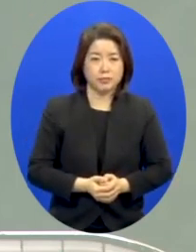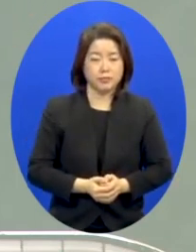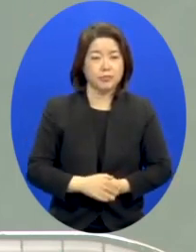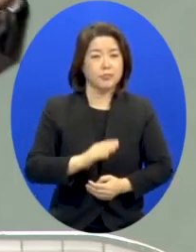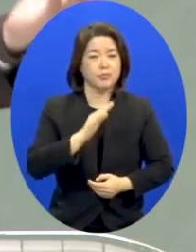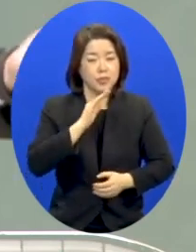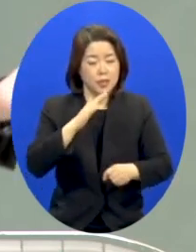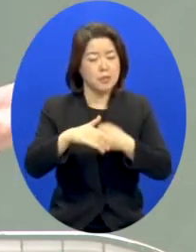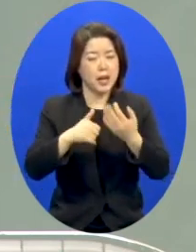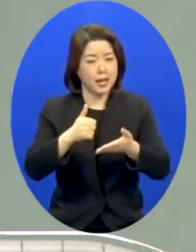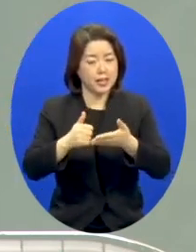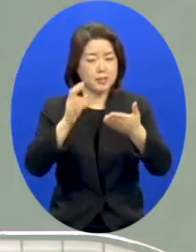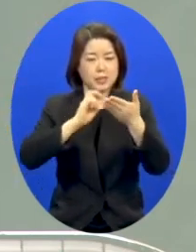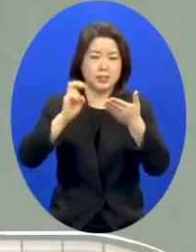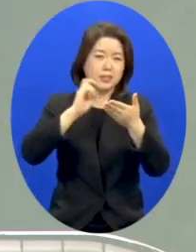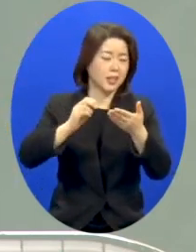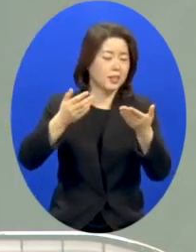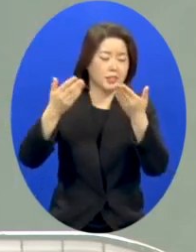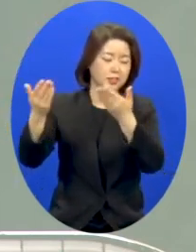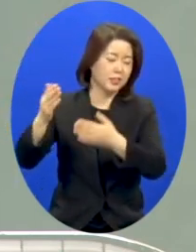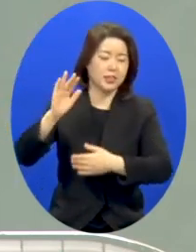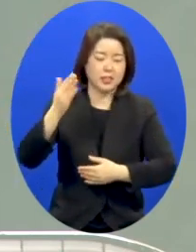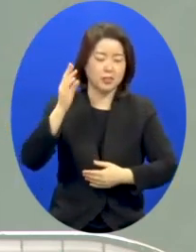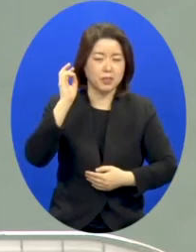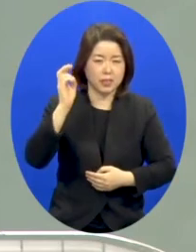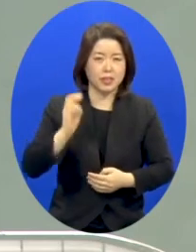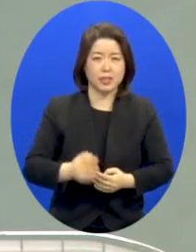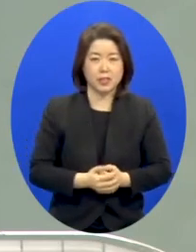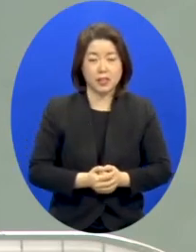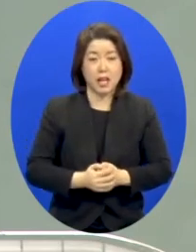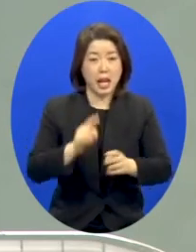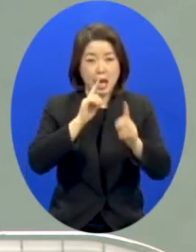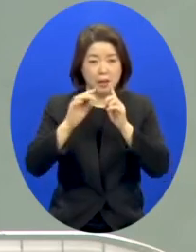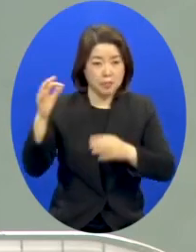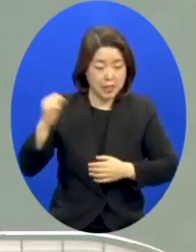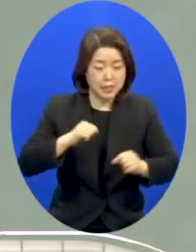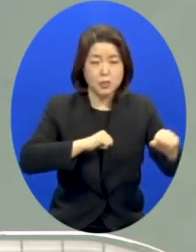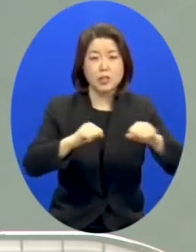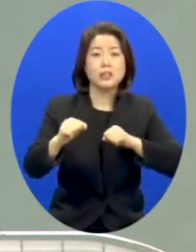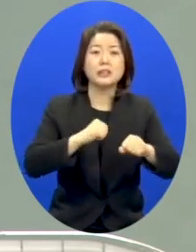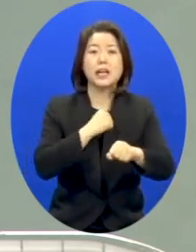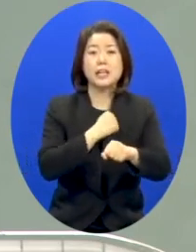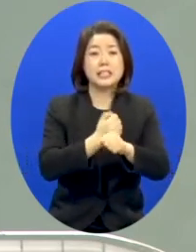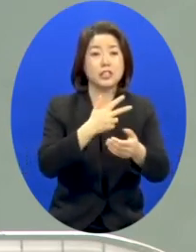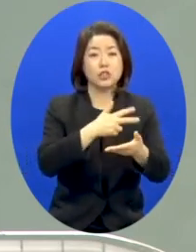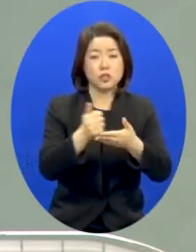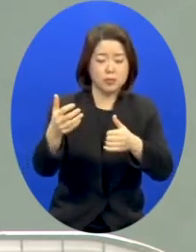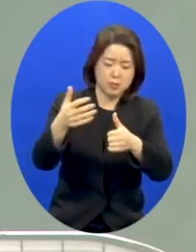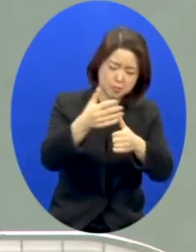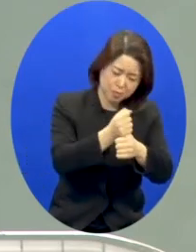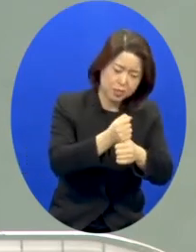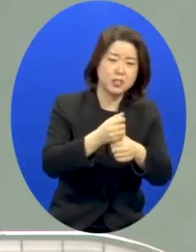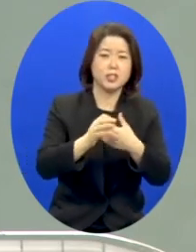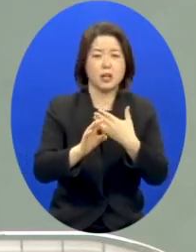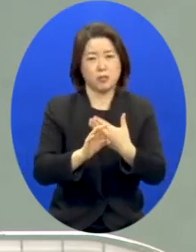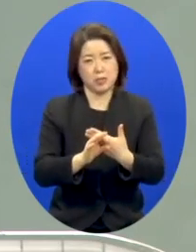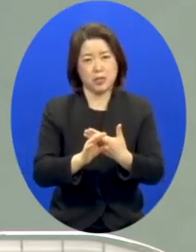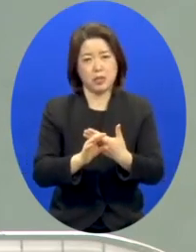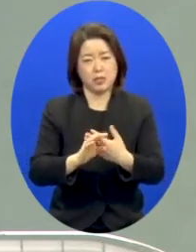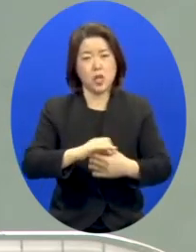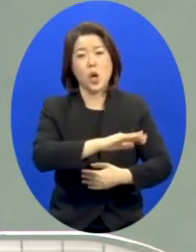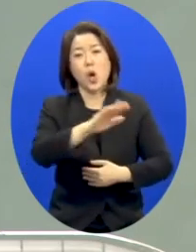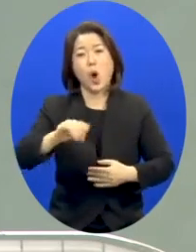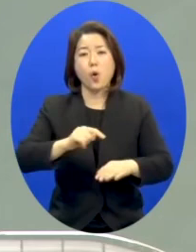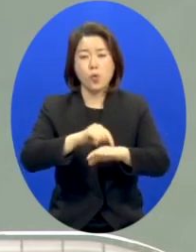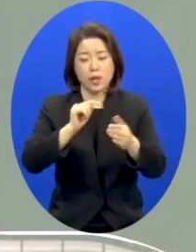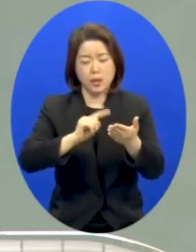정말 하나님을 찬양할 수밖에 없습니다 말씀으로 역사하시는 주님을 붙잡고 나면 우리의 마음이